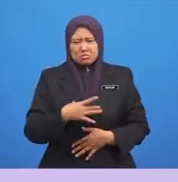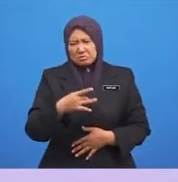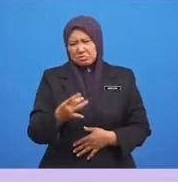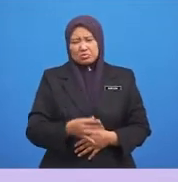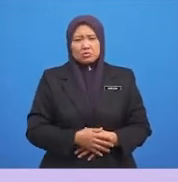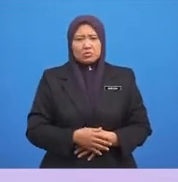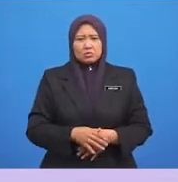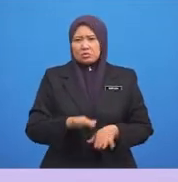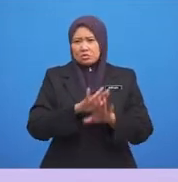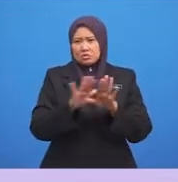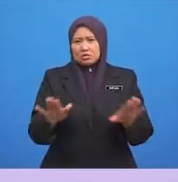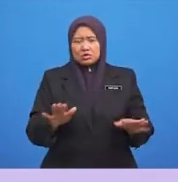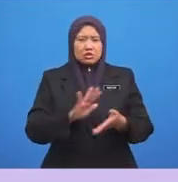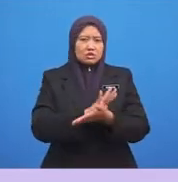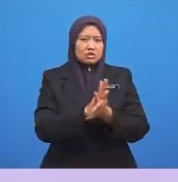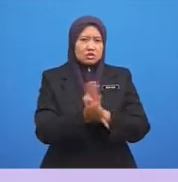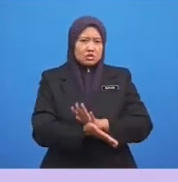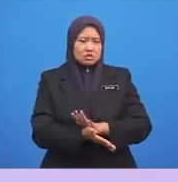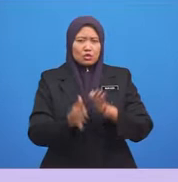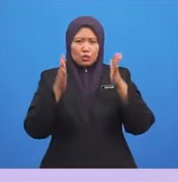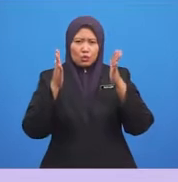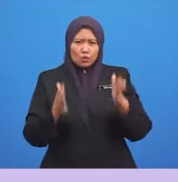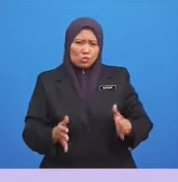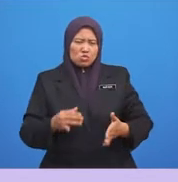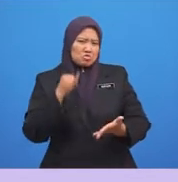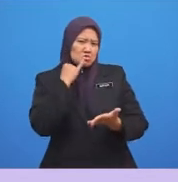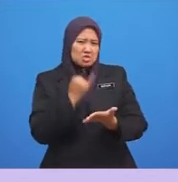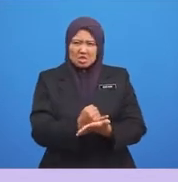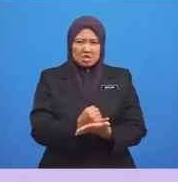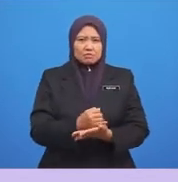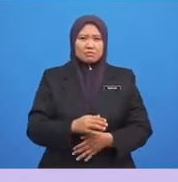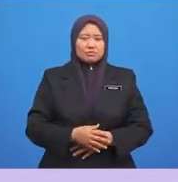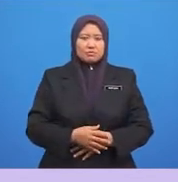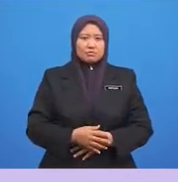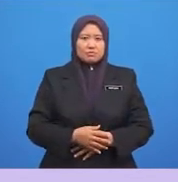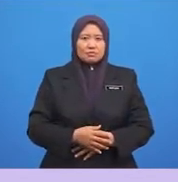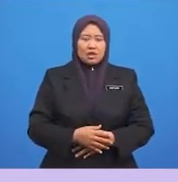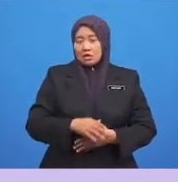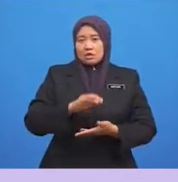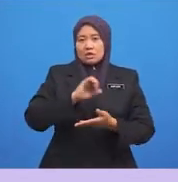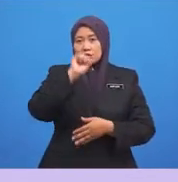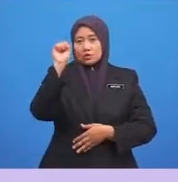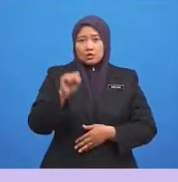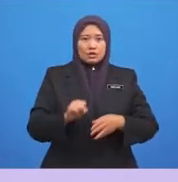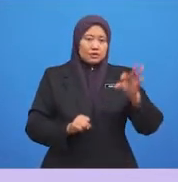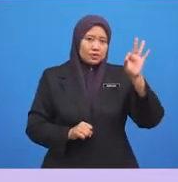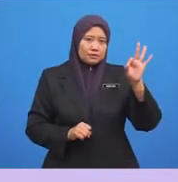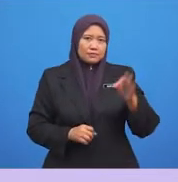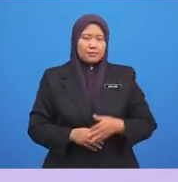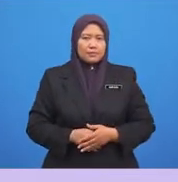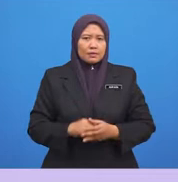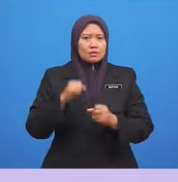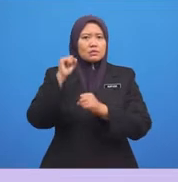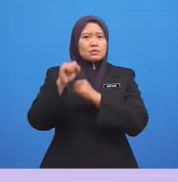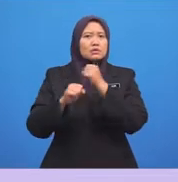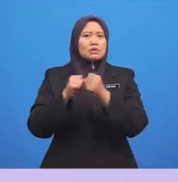sikap seperti orang jahat ini. Mari kita lihat soalan ke-9 pula. Sikap